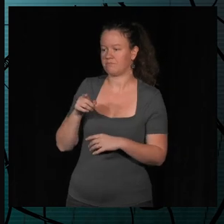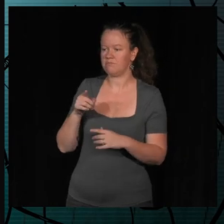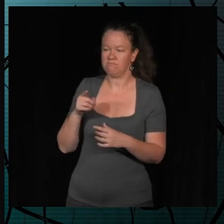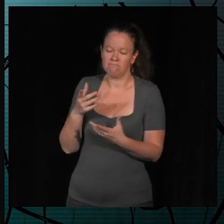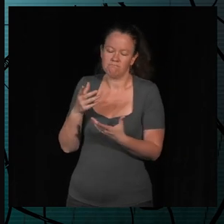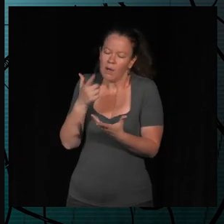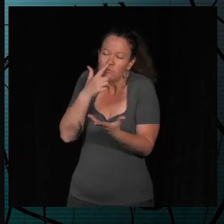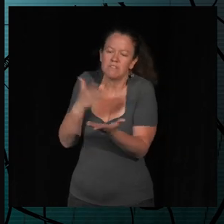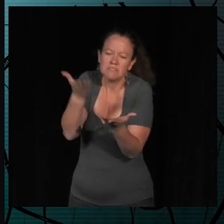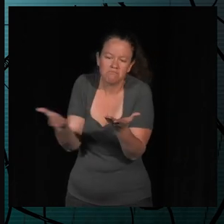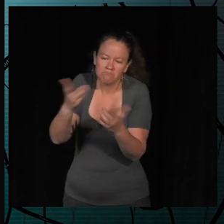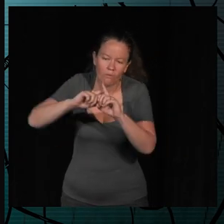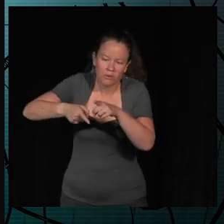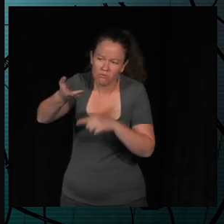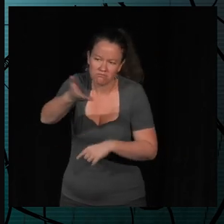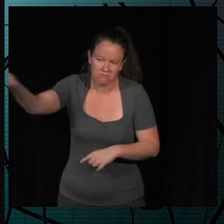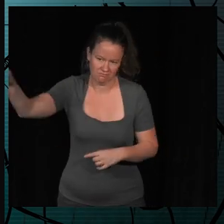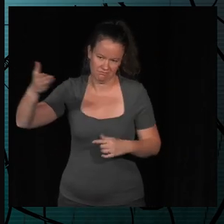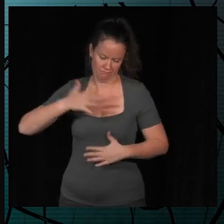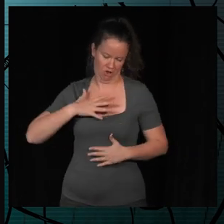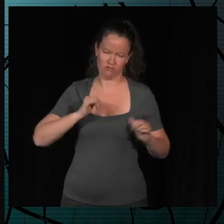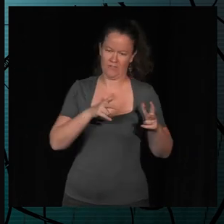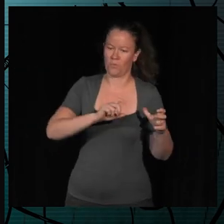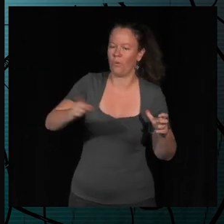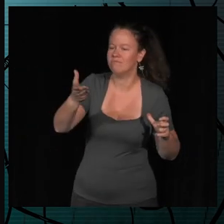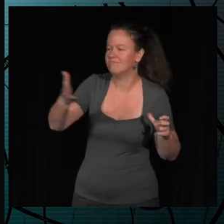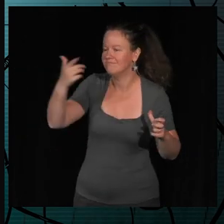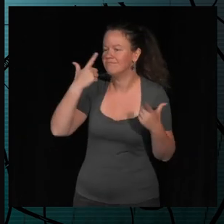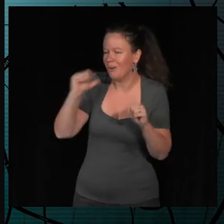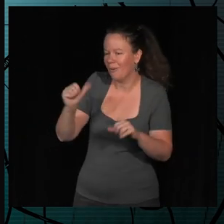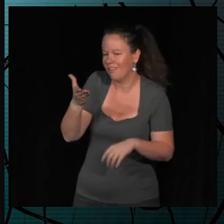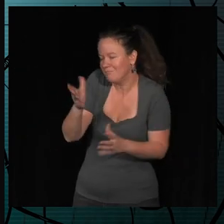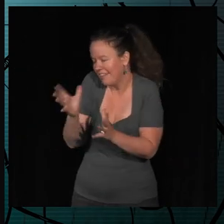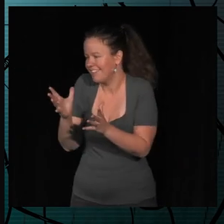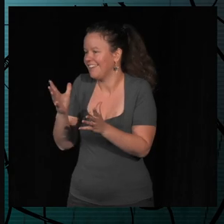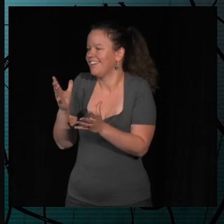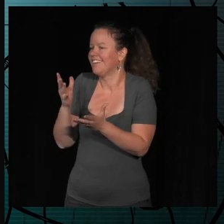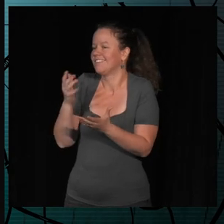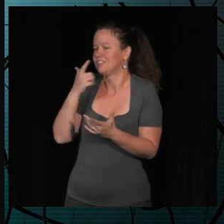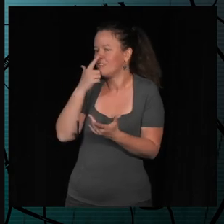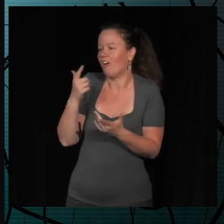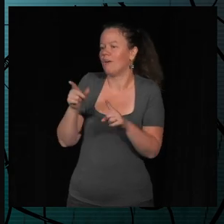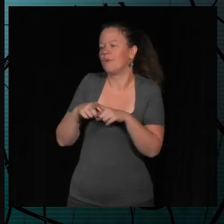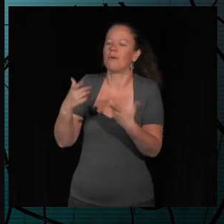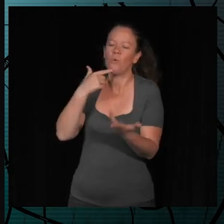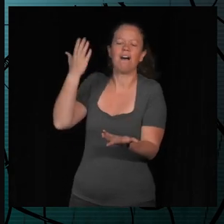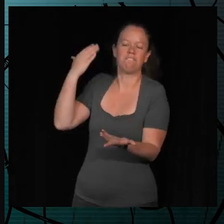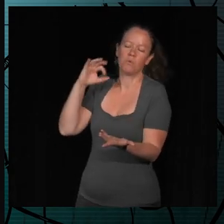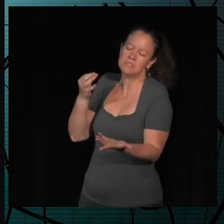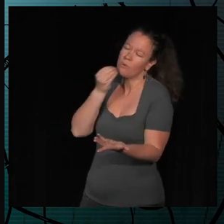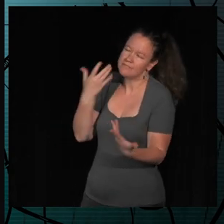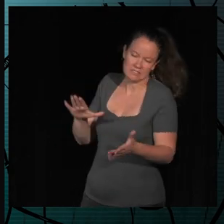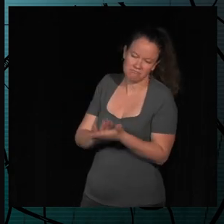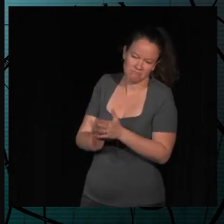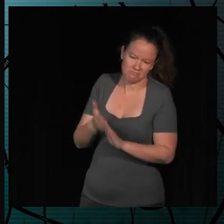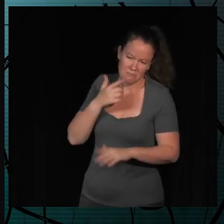va être non euh d'ailleurs c'est peut-être une une époque un peu dépassée hein cette cette cette crainte forte